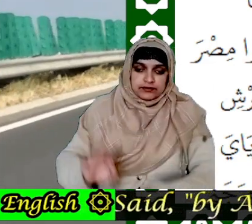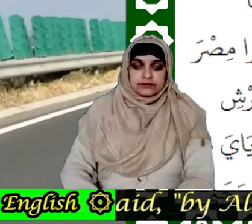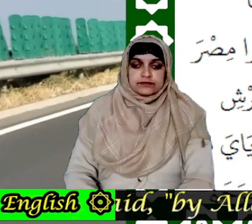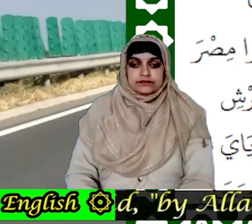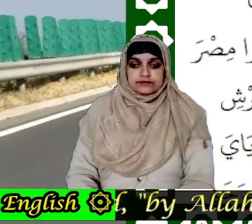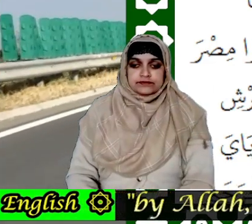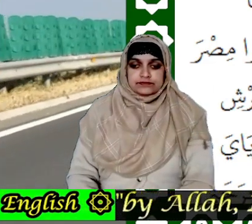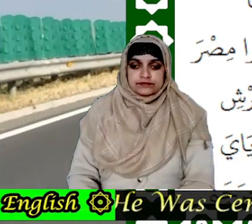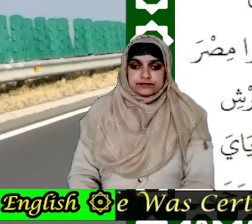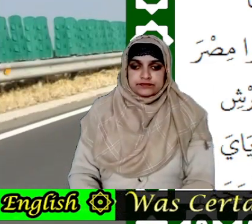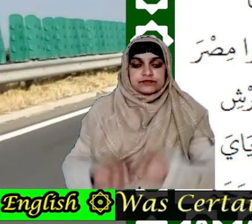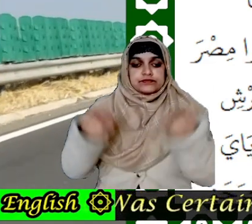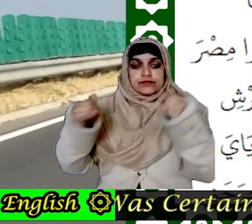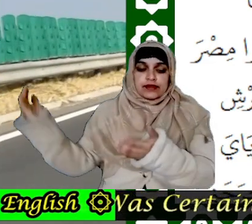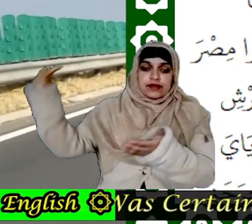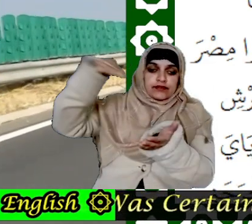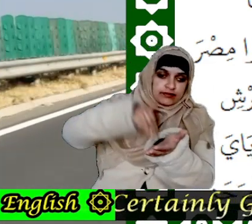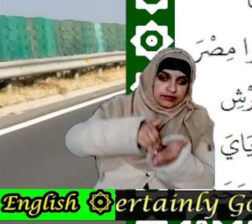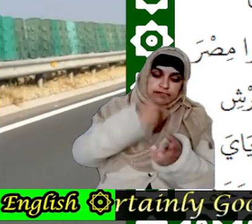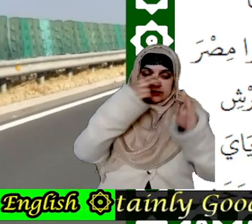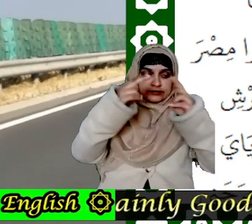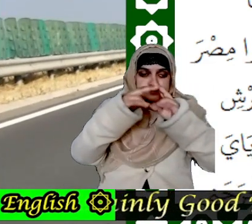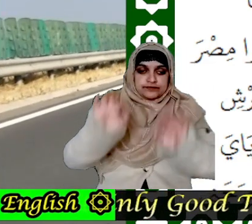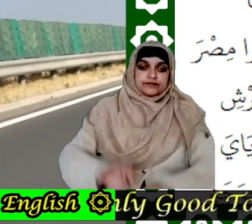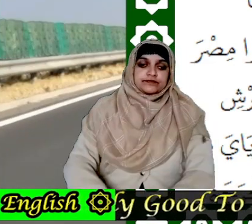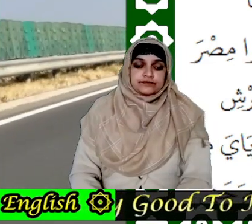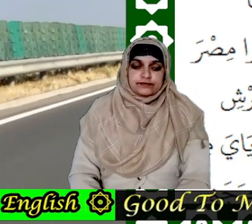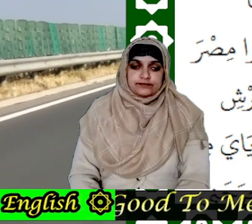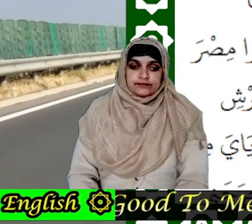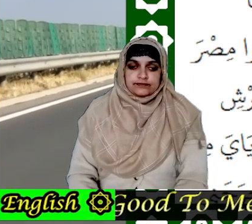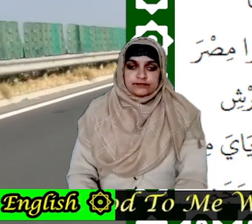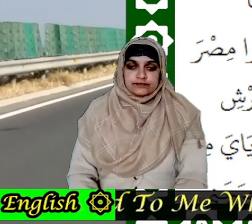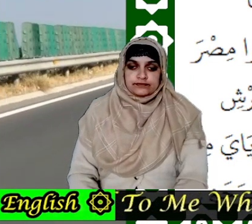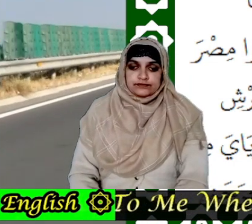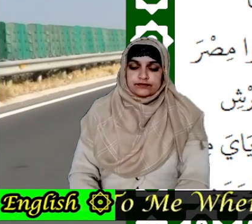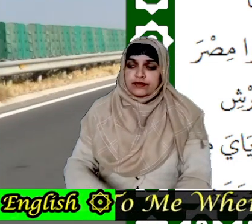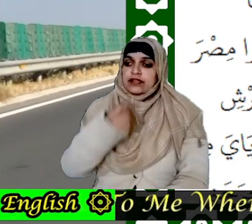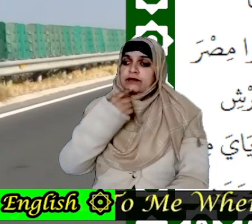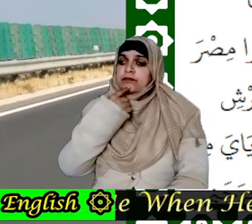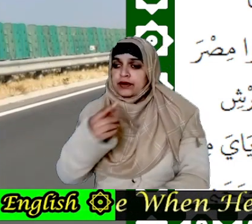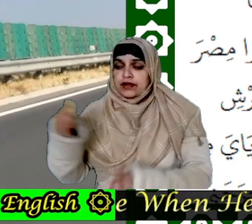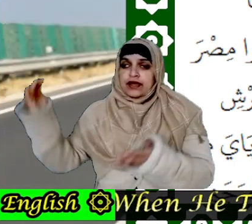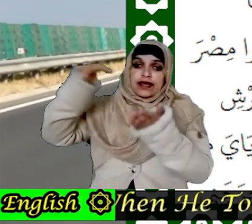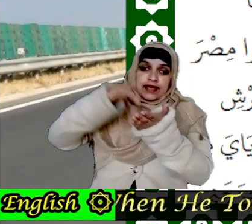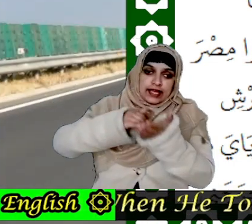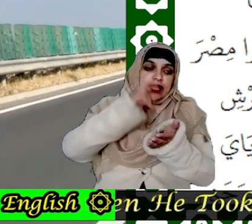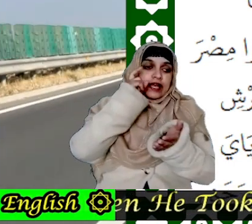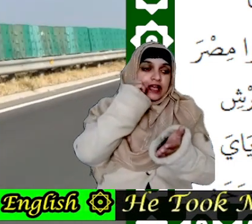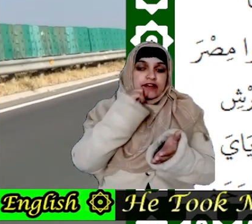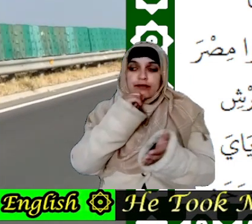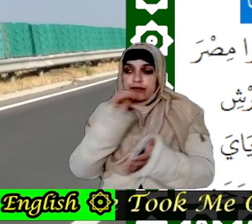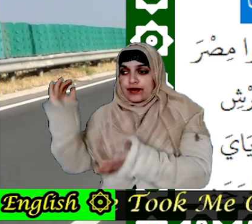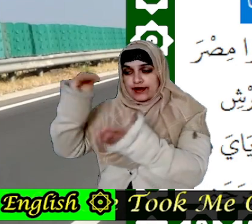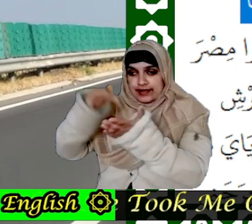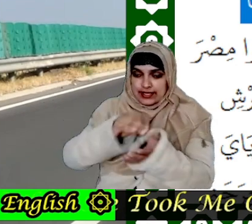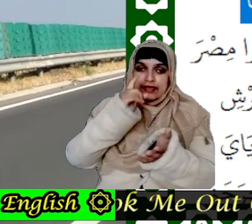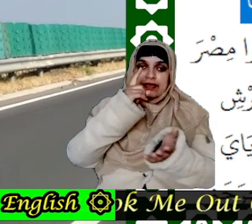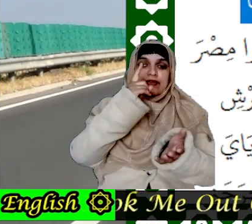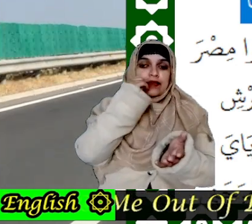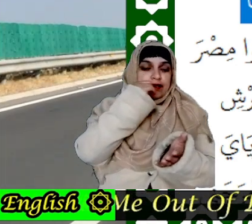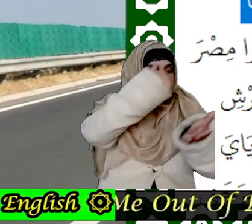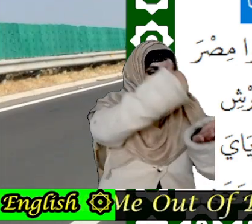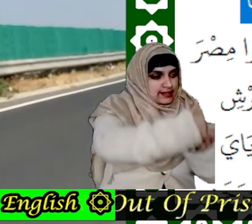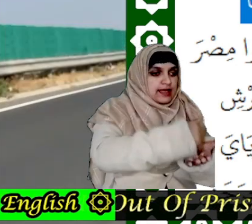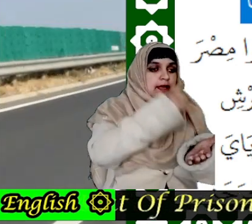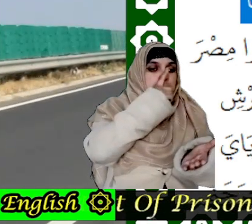جيشو فلما دخلوا على يوسف رتق سينا آوى إليه أبويه هذا أبا آتني